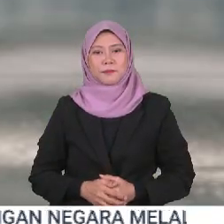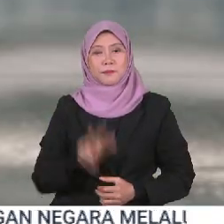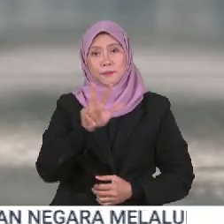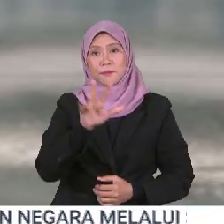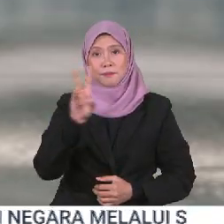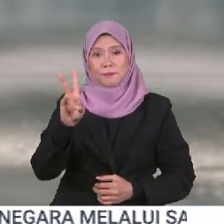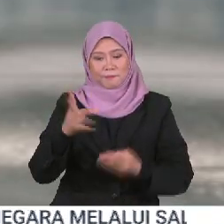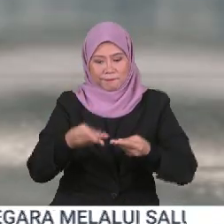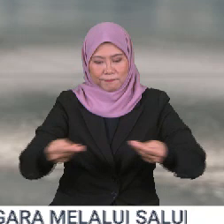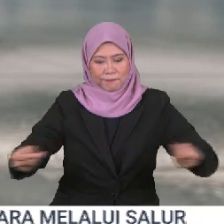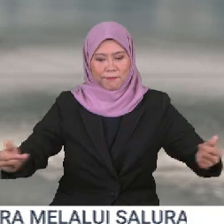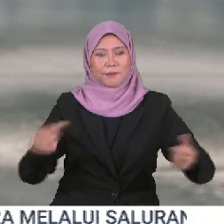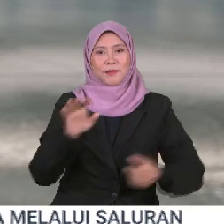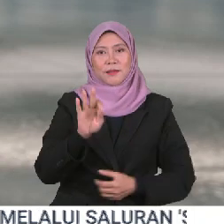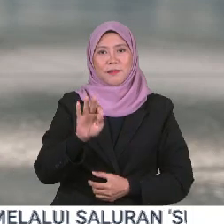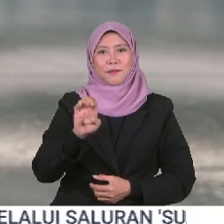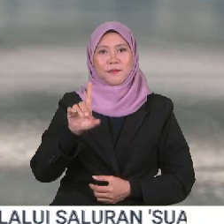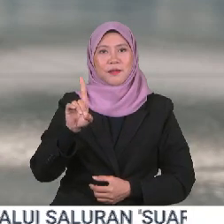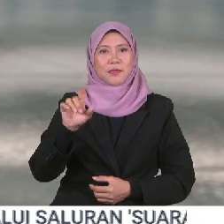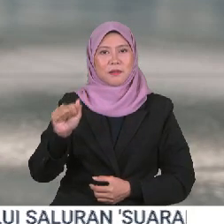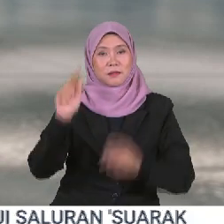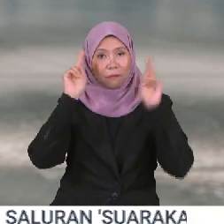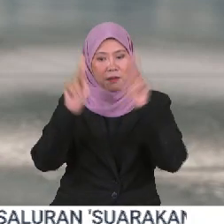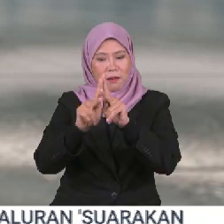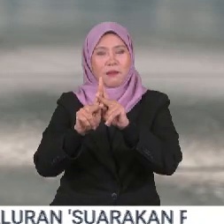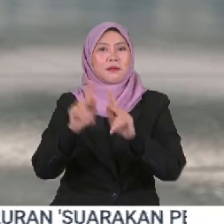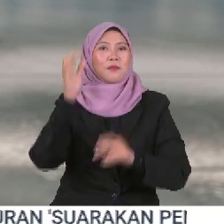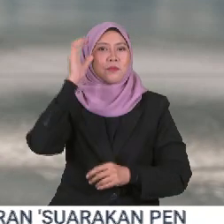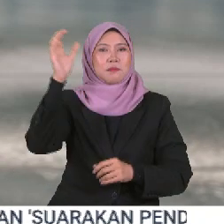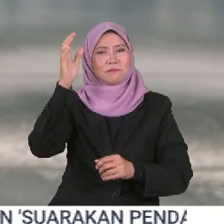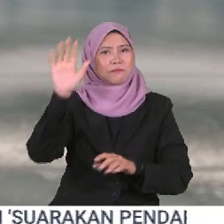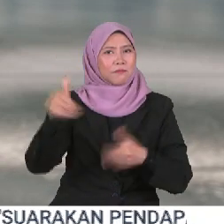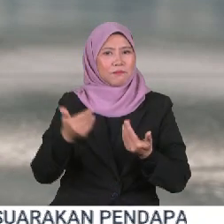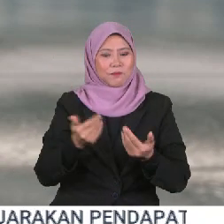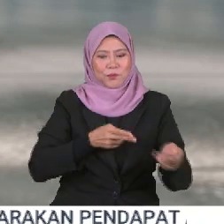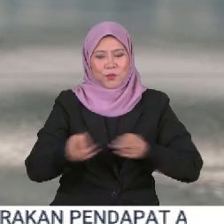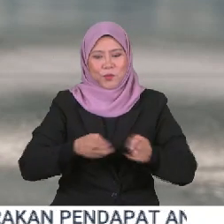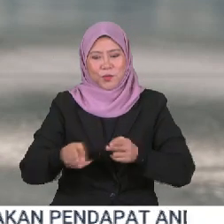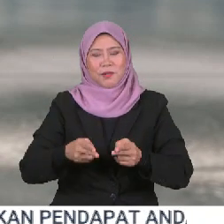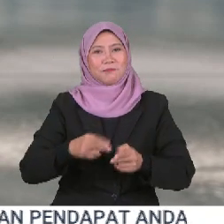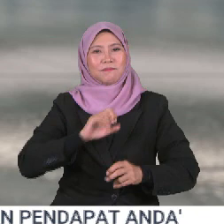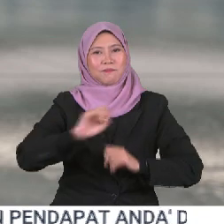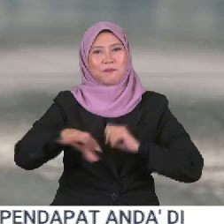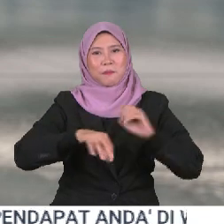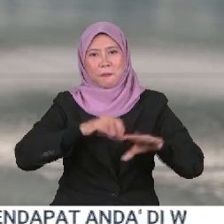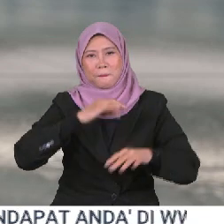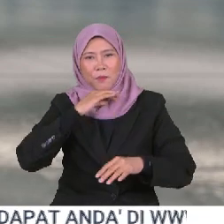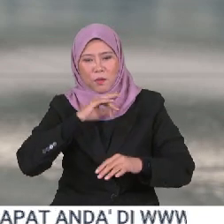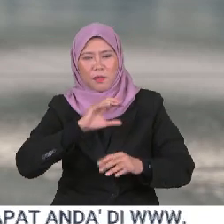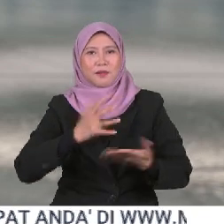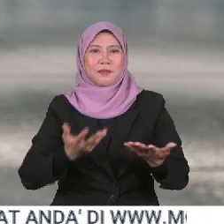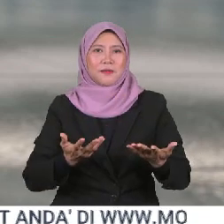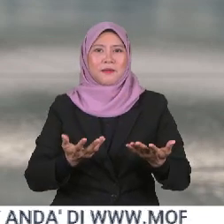37 tanah perancangan dalam Felda Wilayah Jengke Pahang menterjemah konsep kelestarian melalui pengurusan sisa pebejal yang betul